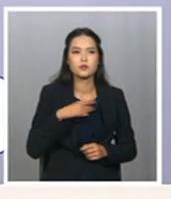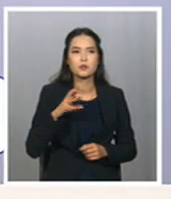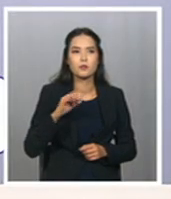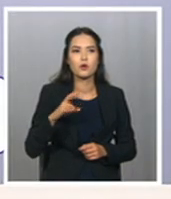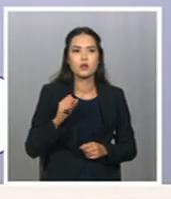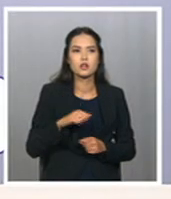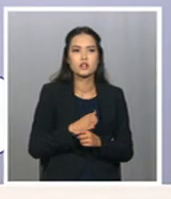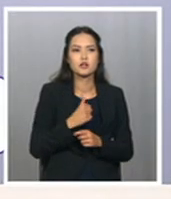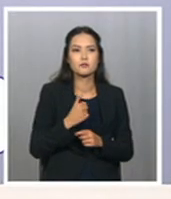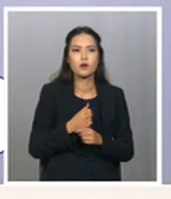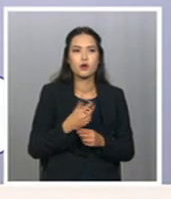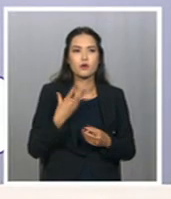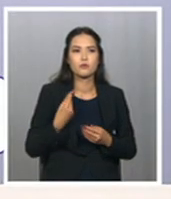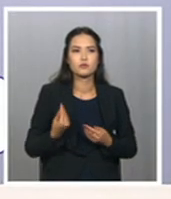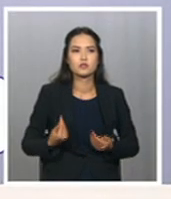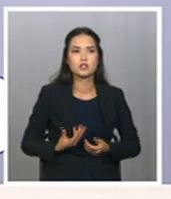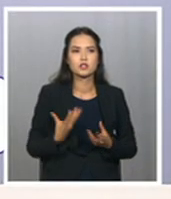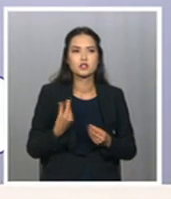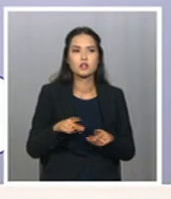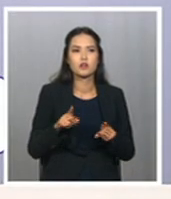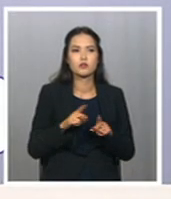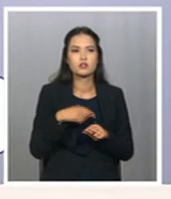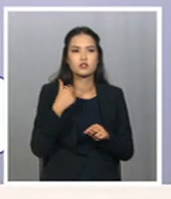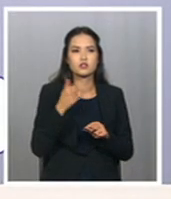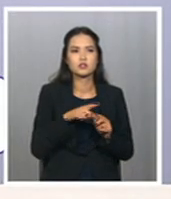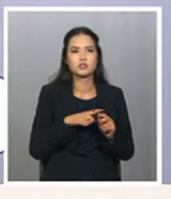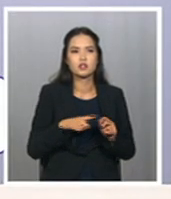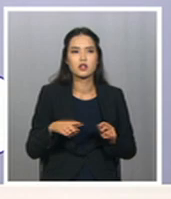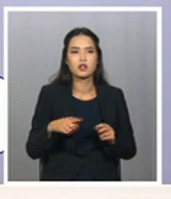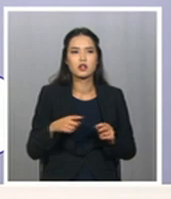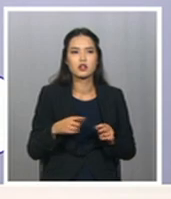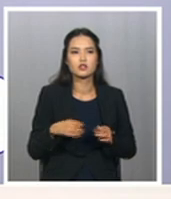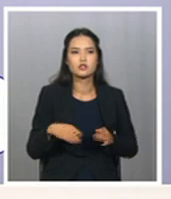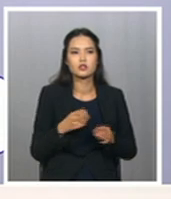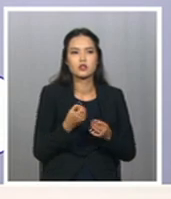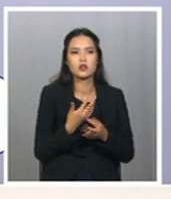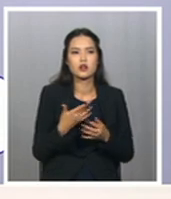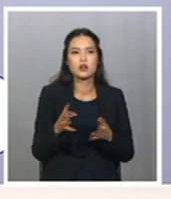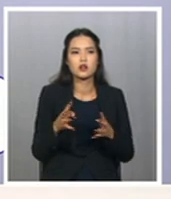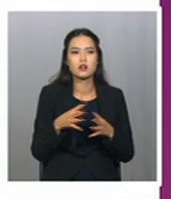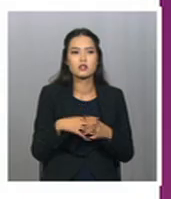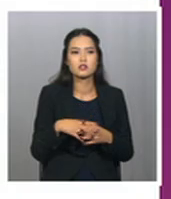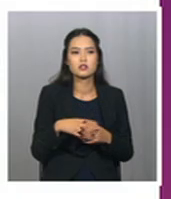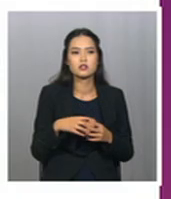империясы өмір сүрген кезеңде осындай жолдармен түрлі халықтар арасындағы байланыс артты.